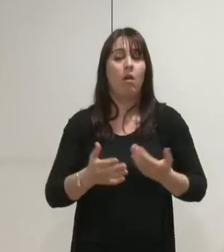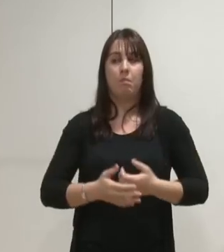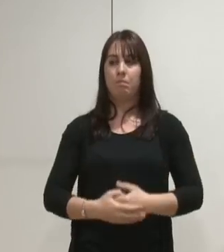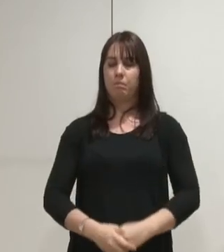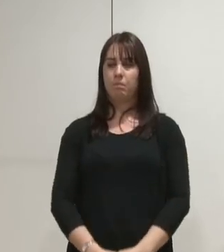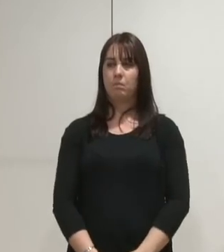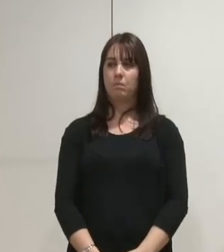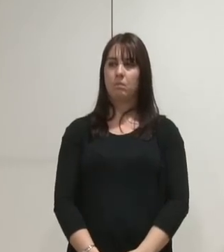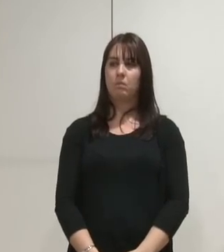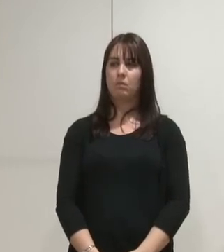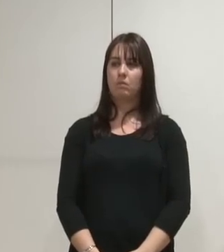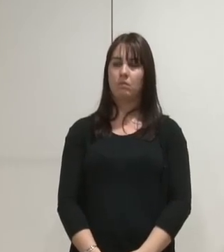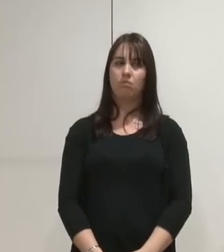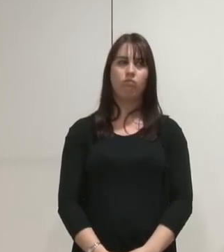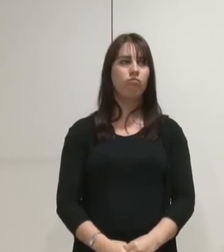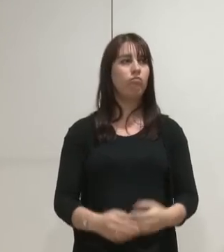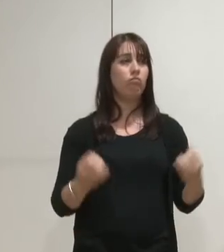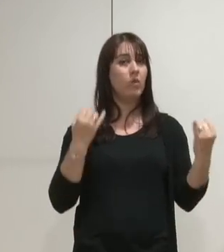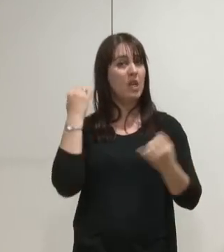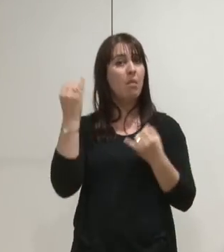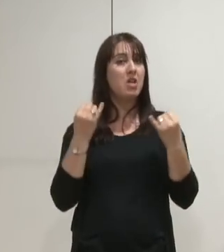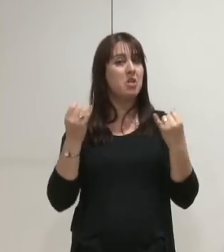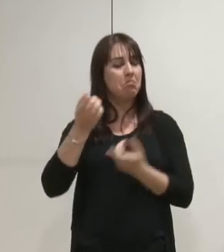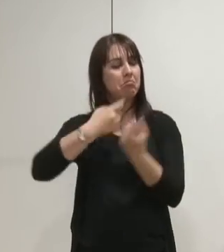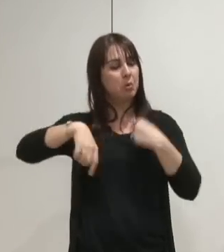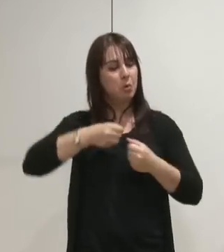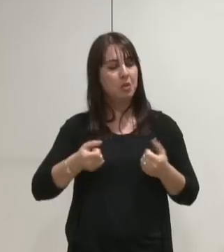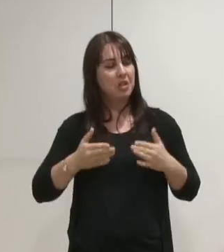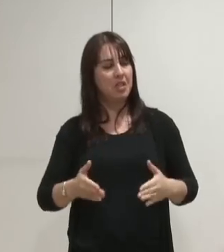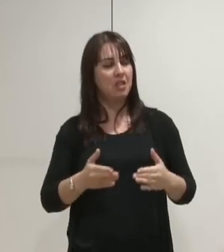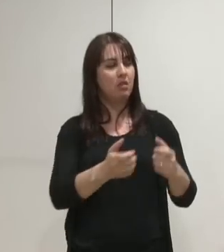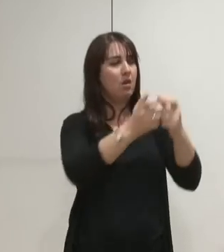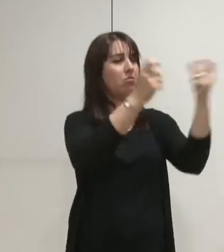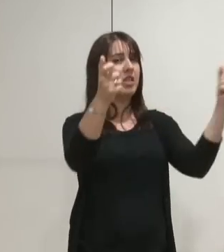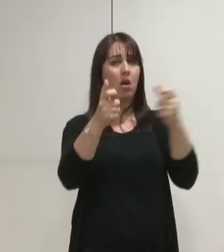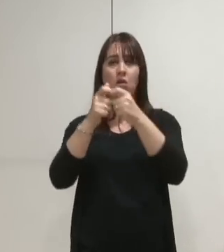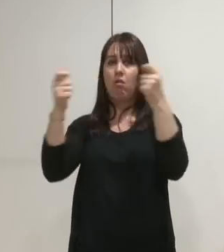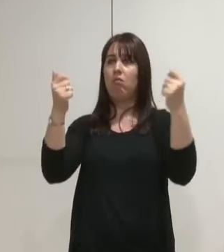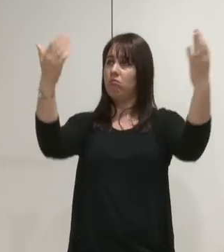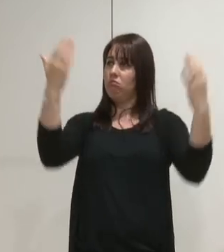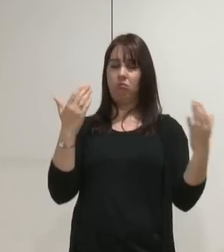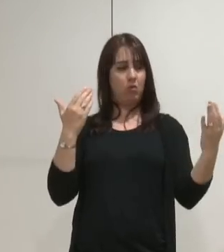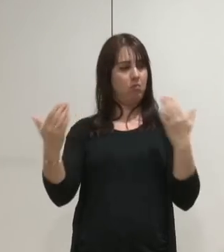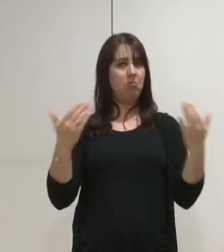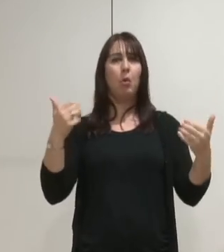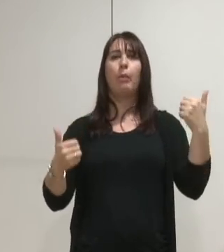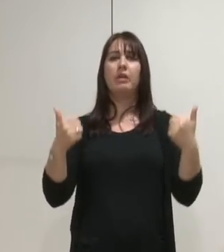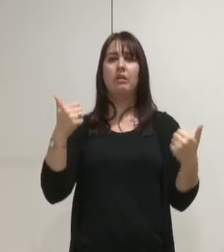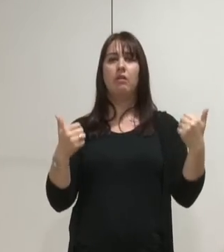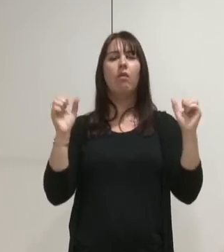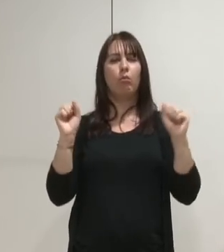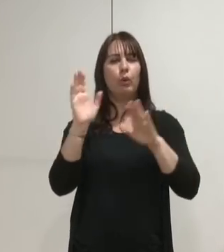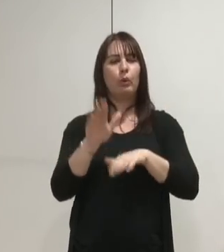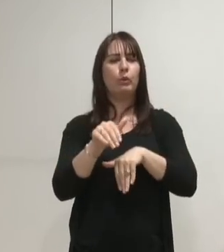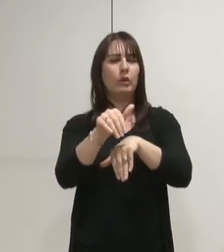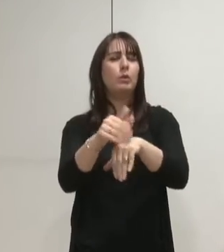et bien je crois que nous aurions décidé de poursuivre le dialogue compétitif et nous